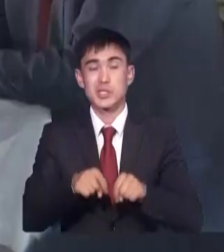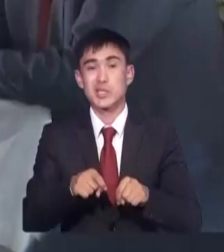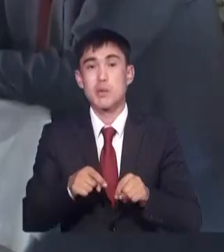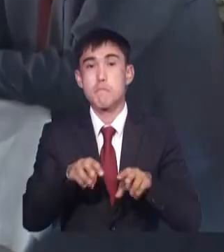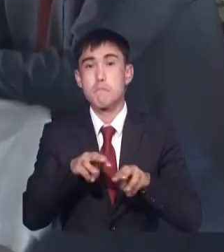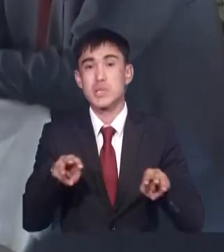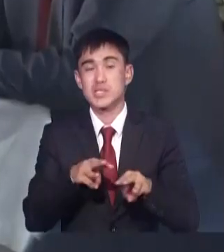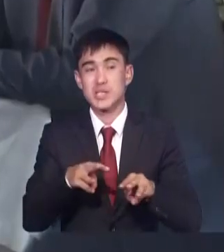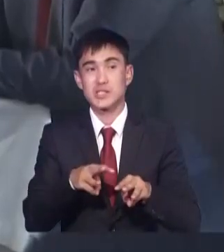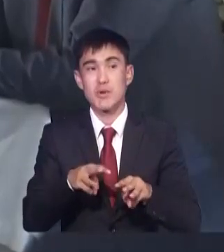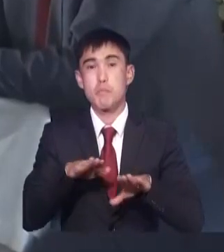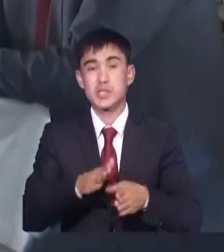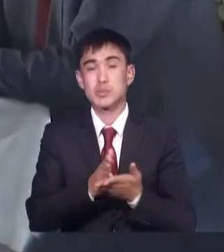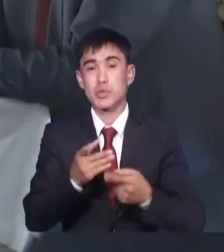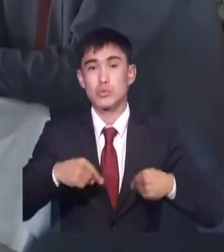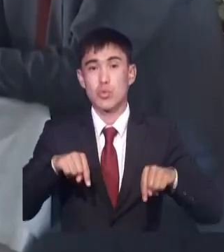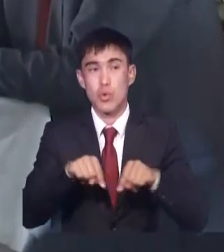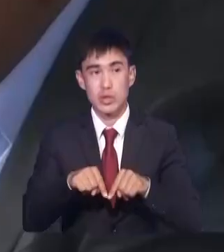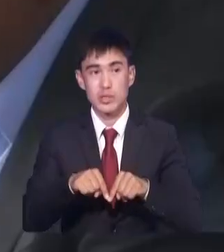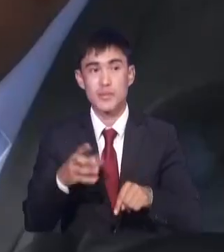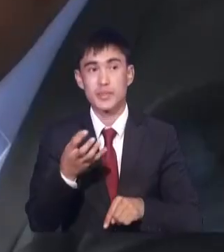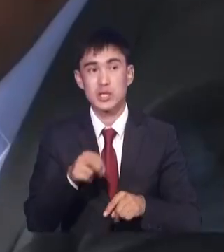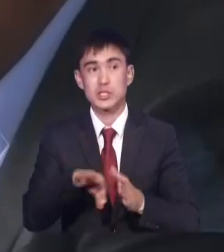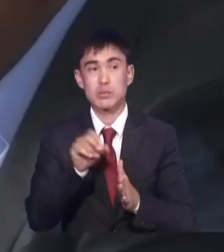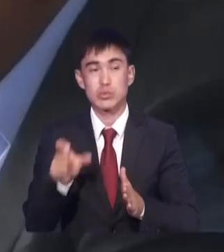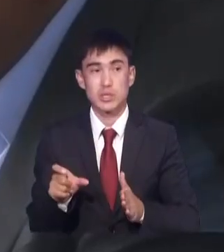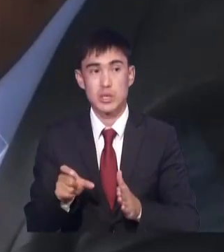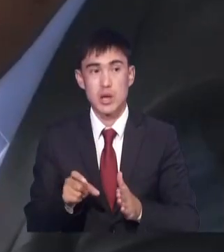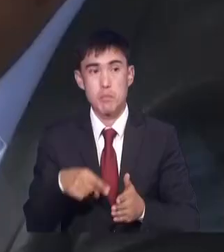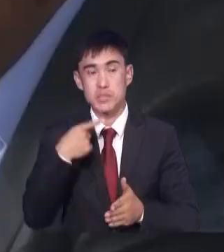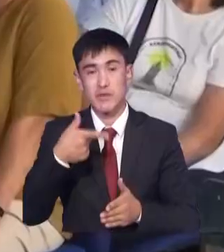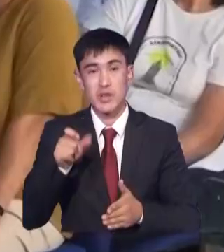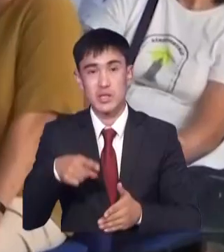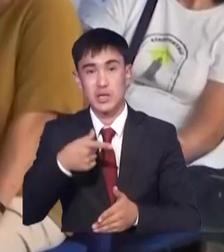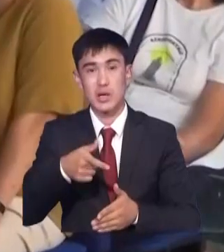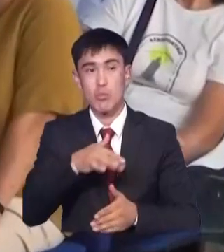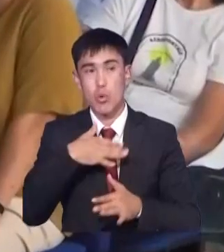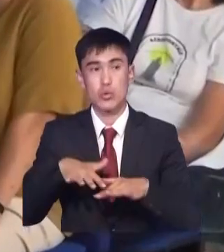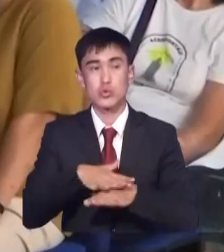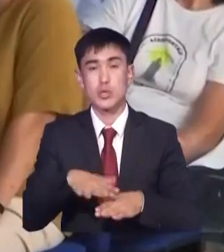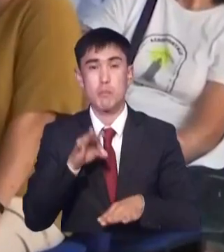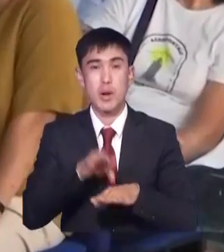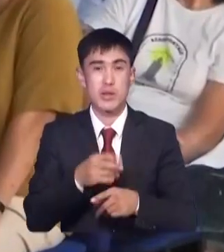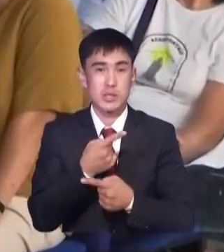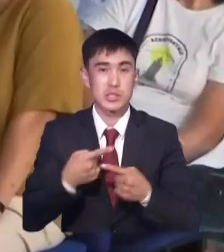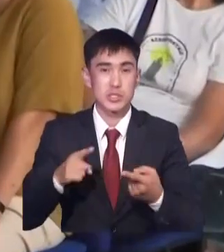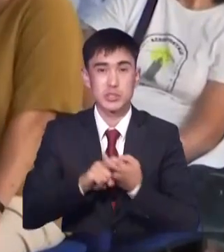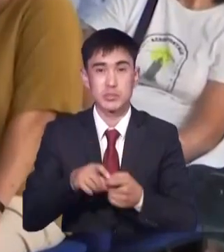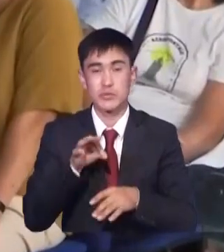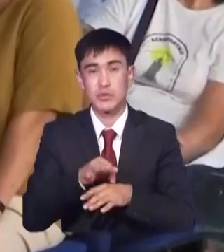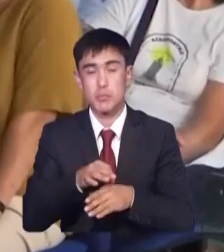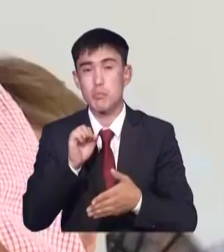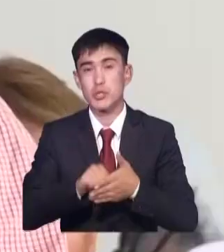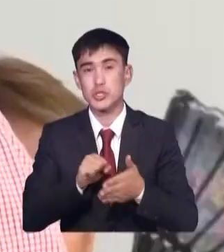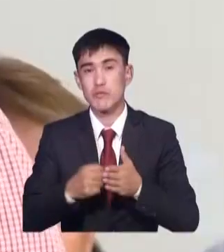представители министерства, местного исполнительного органа, а также депутаты. По заверениям граждан, многие из них уже болеют различными недугами,